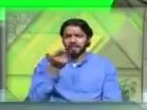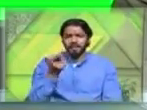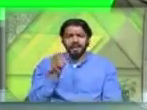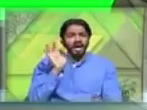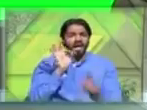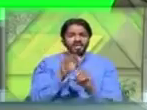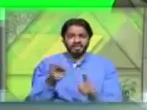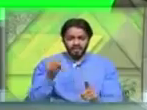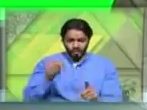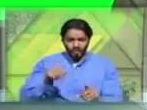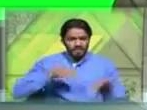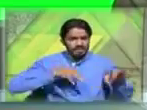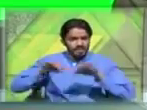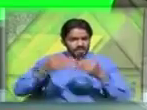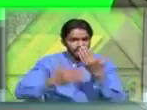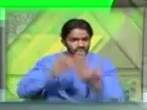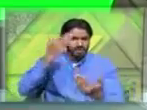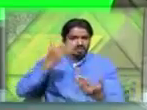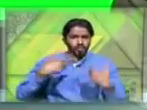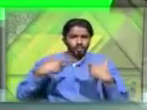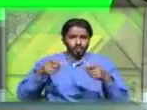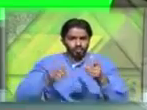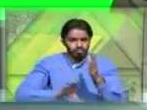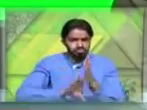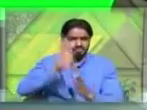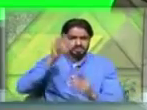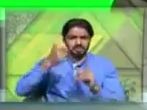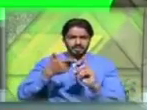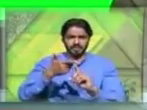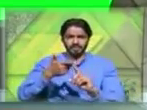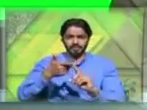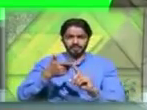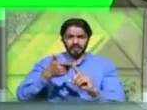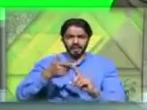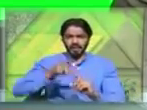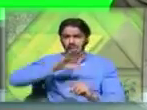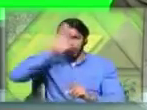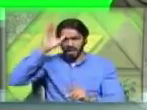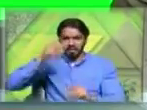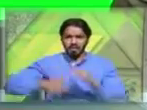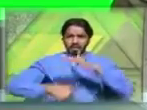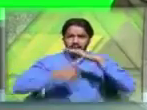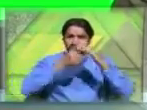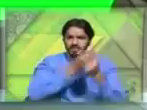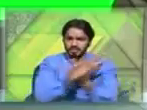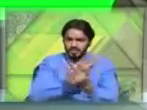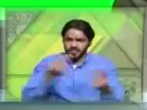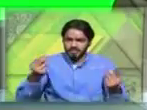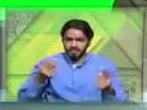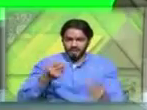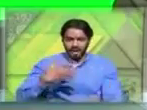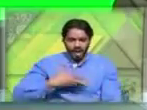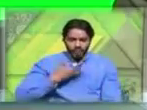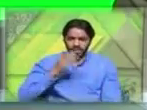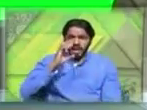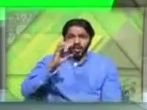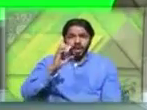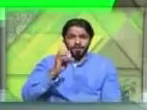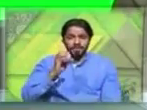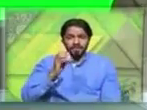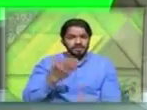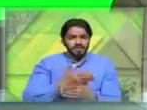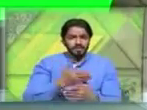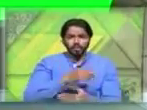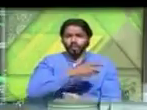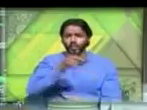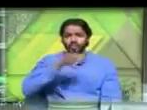والأنظمة السياسية تتغير، والملوك تتغير، والأنظمة الحاكمة تتغير، فهل من إجابة مقنعة للرد على مثل الذي